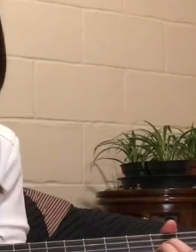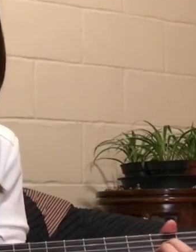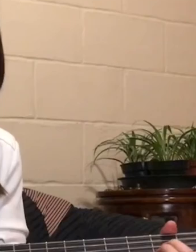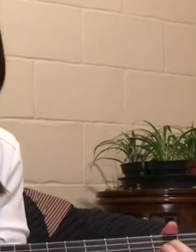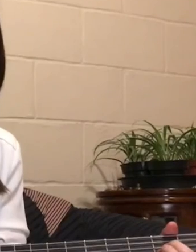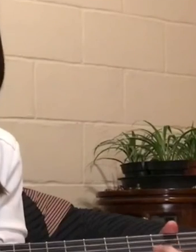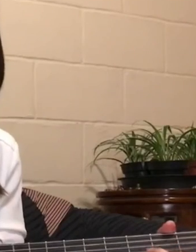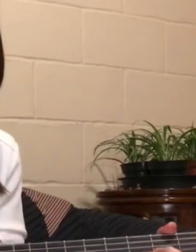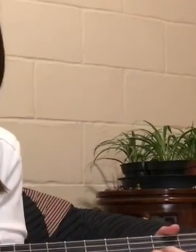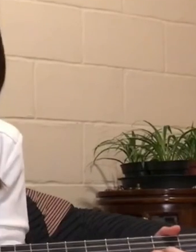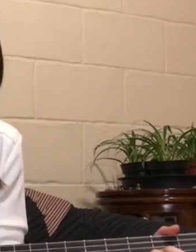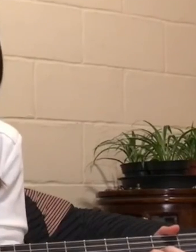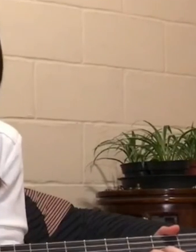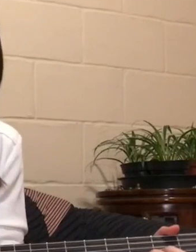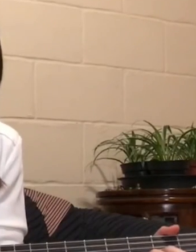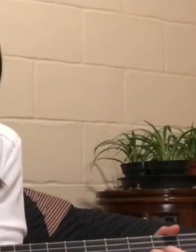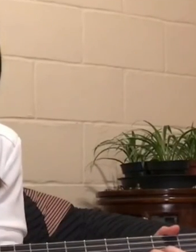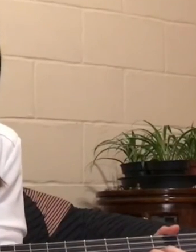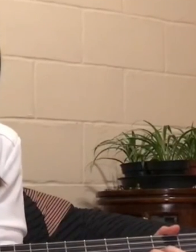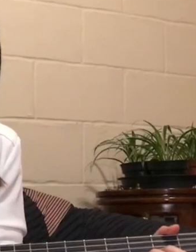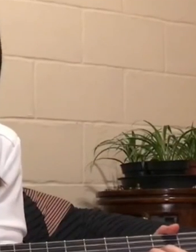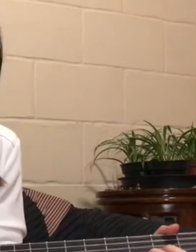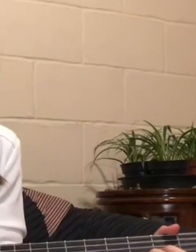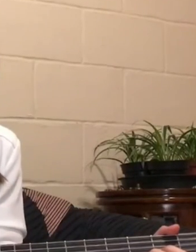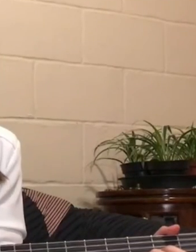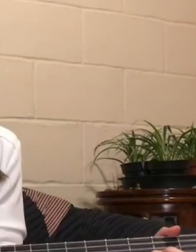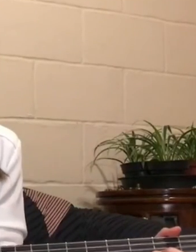saja itu pun tak mungkin,